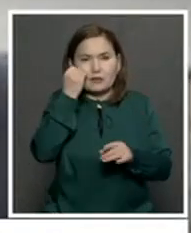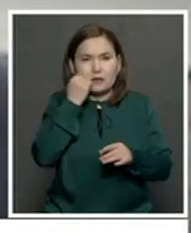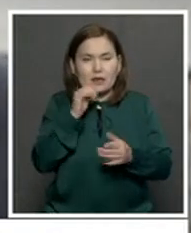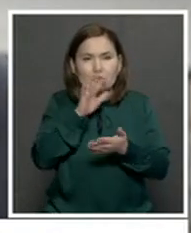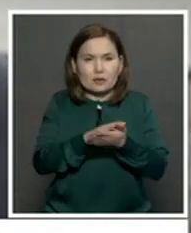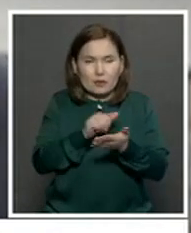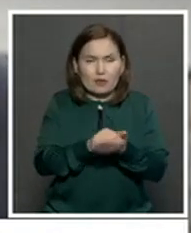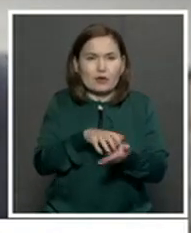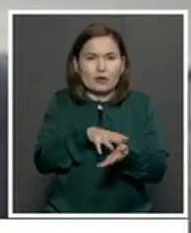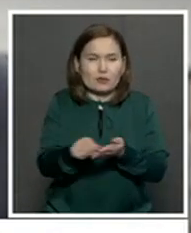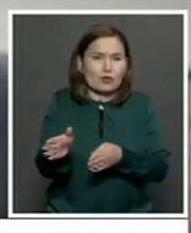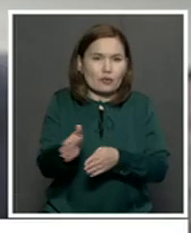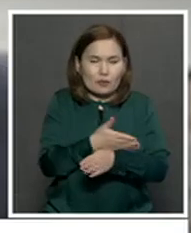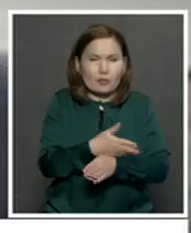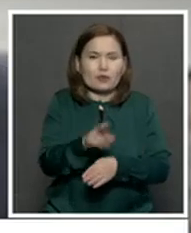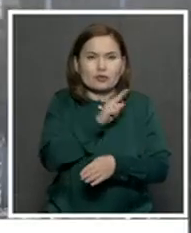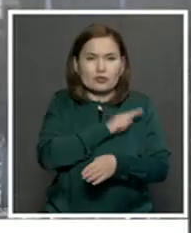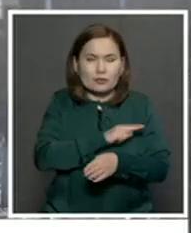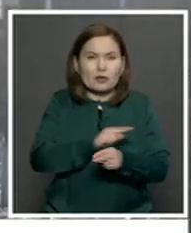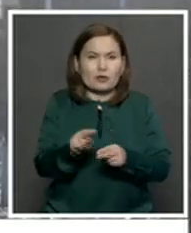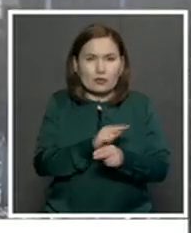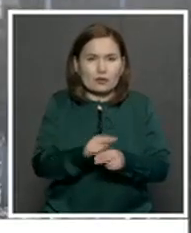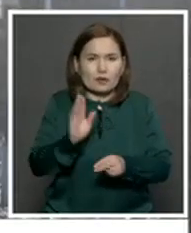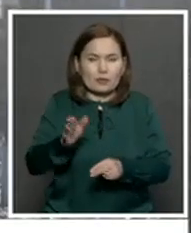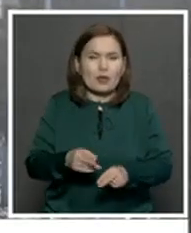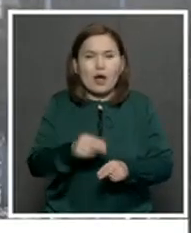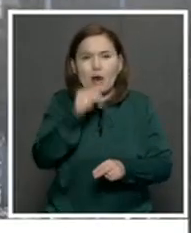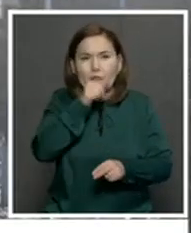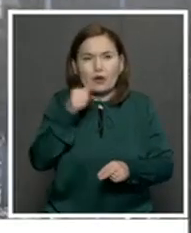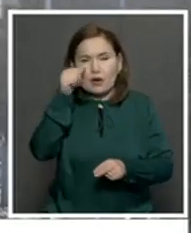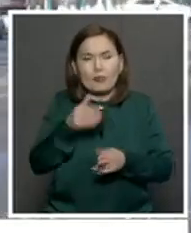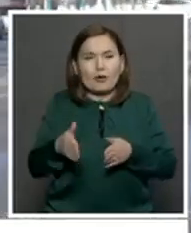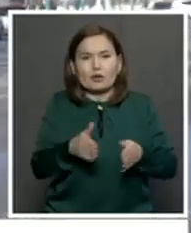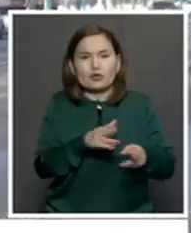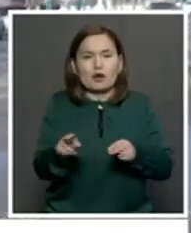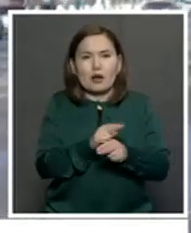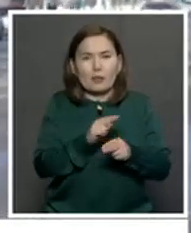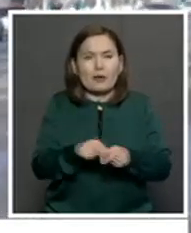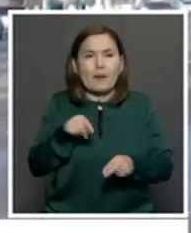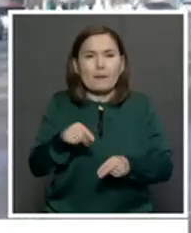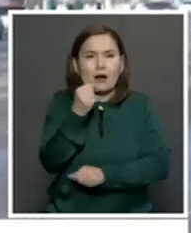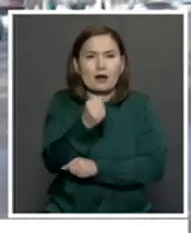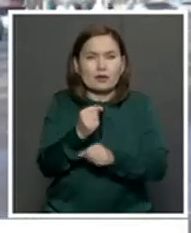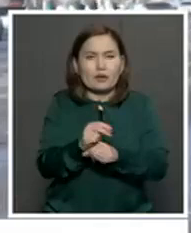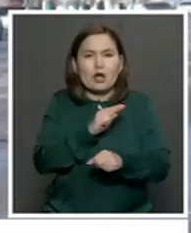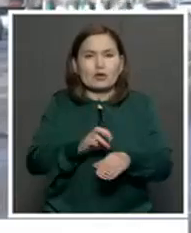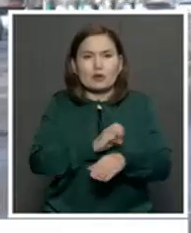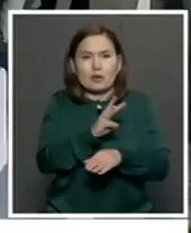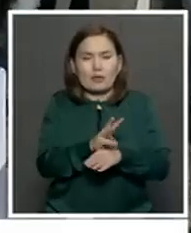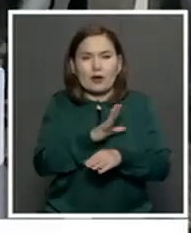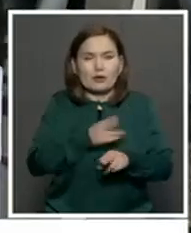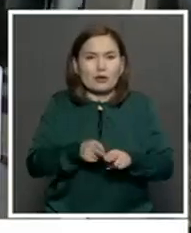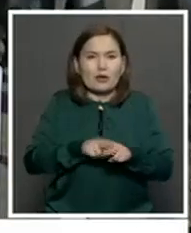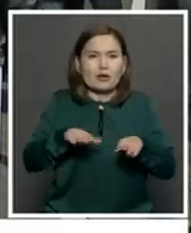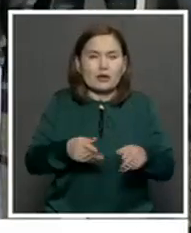қалыпты жағдайға келтіру жұмыстары жасалынуда. Аймақта былтыр жол құрылысында мыңдаған адам еңбек етіп жұмыспен қамтылды. Бүгінде